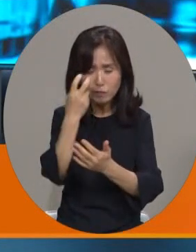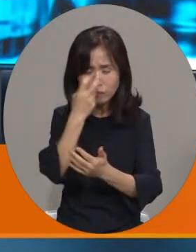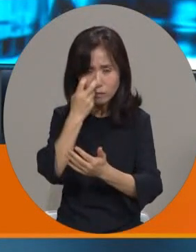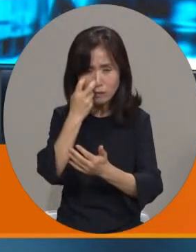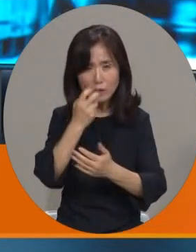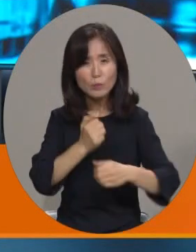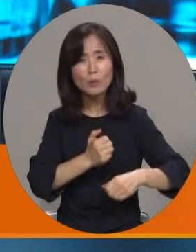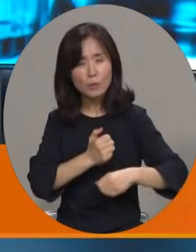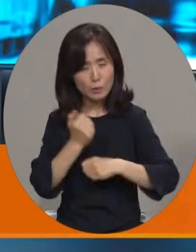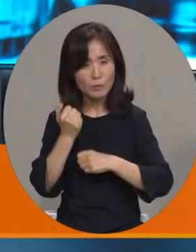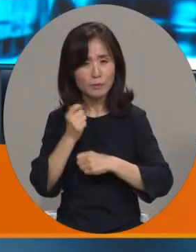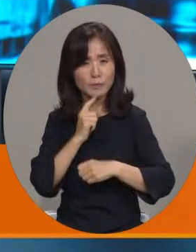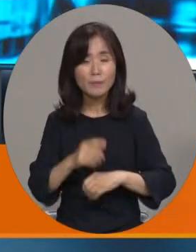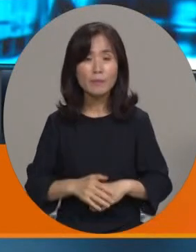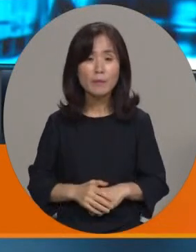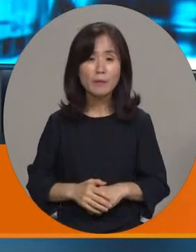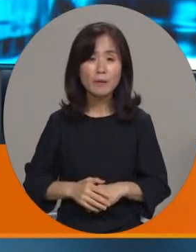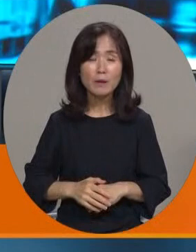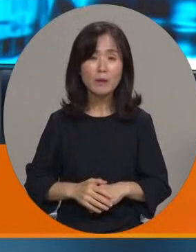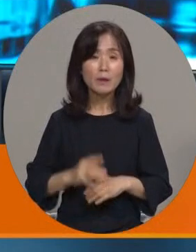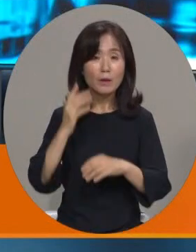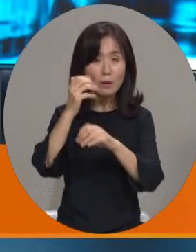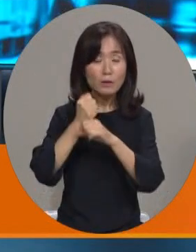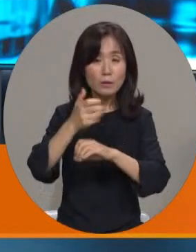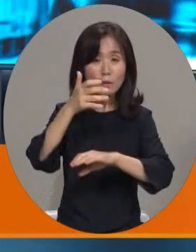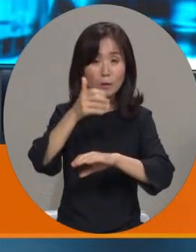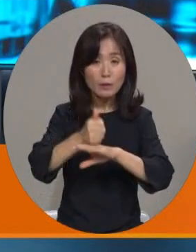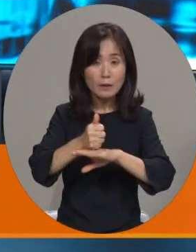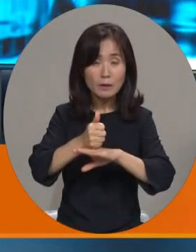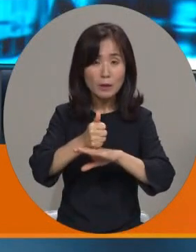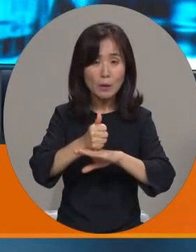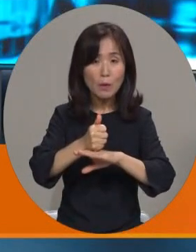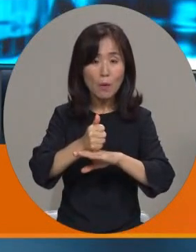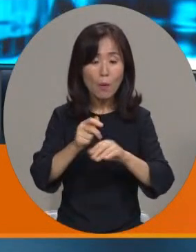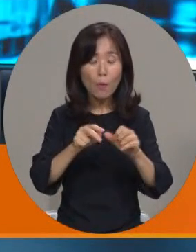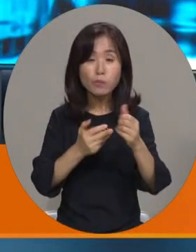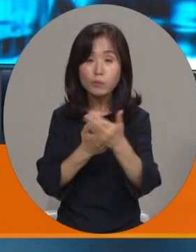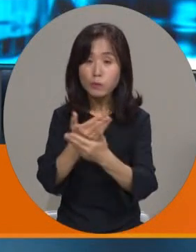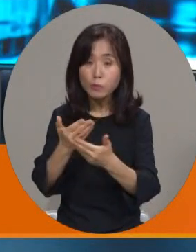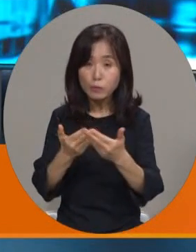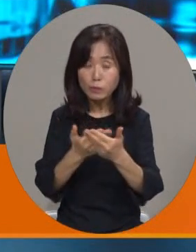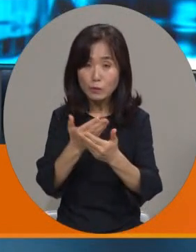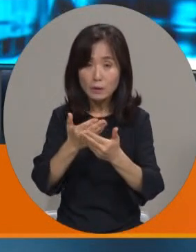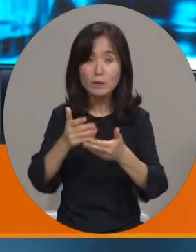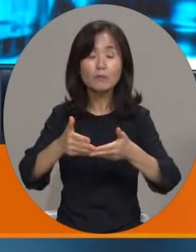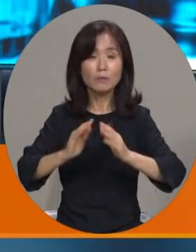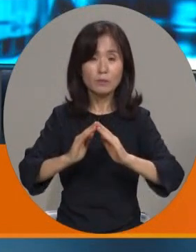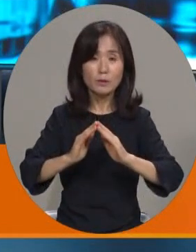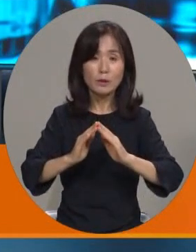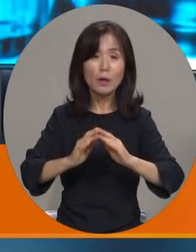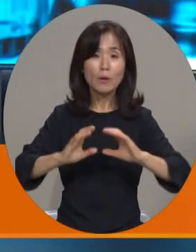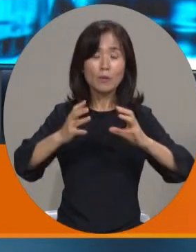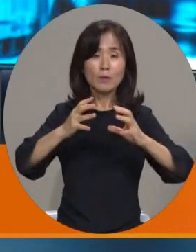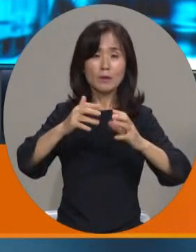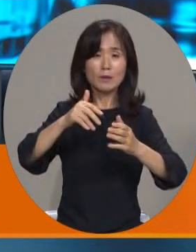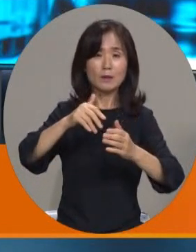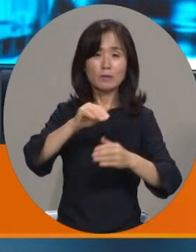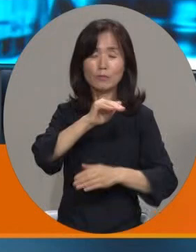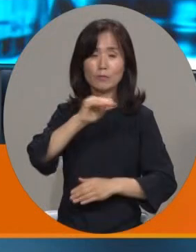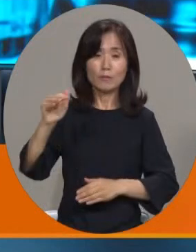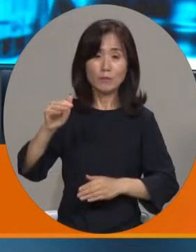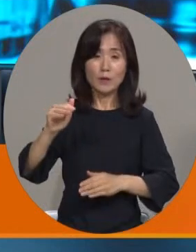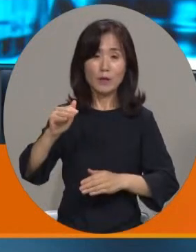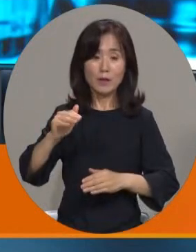나왔습니다 연구 성과를 공유하는 체계를 구축하거나이를 국가 수준의 플랫폼과 연계한